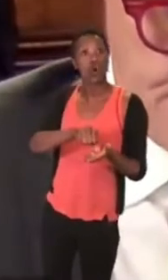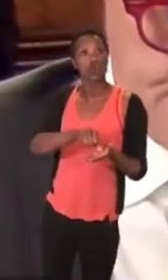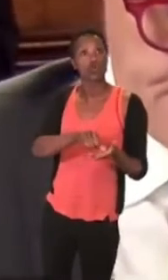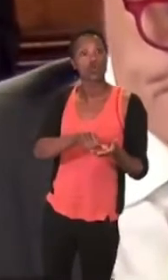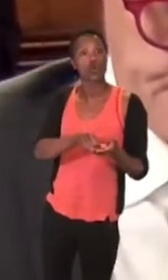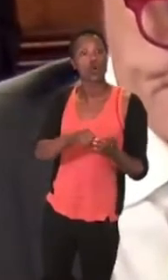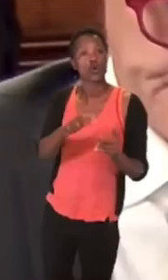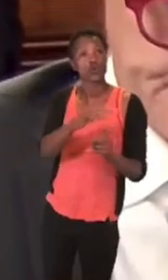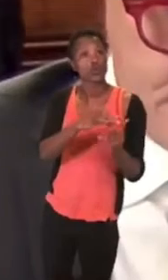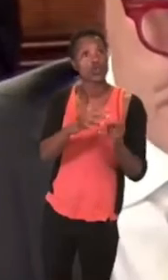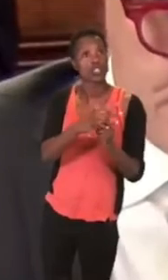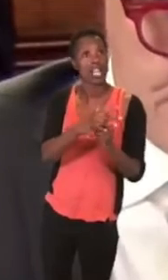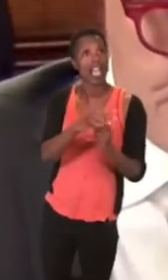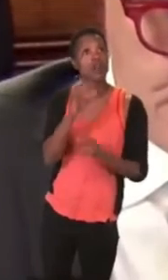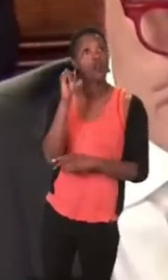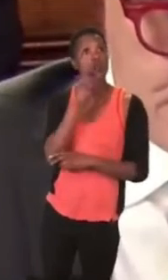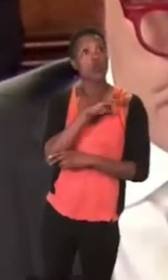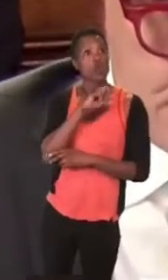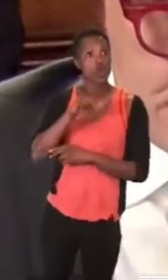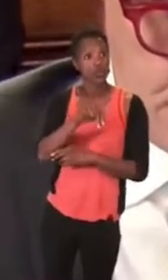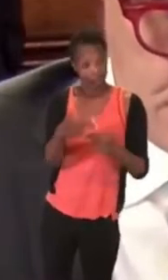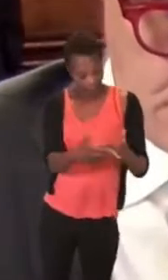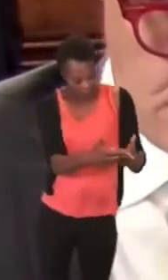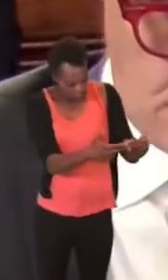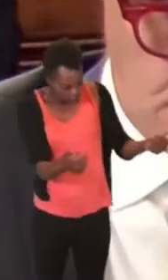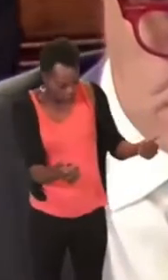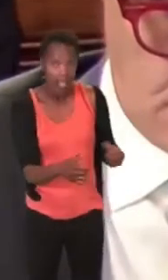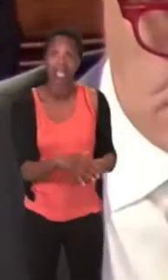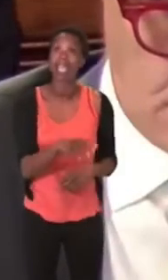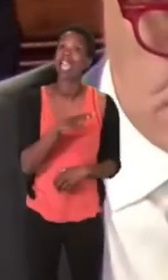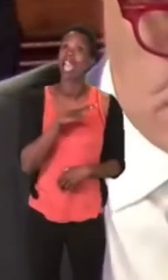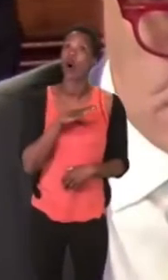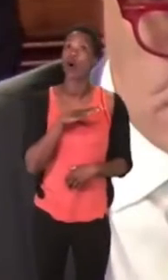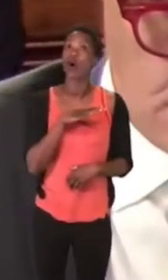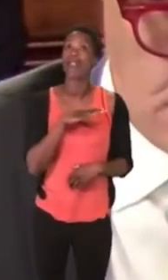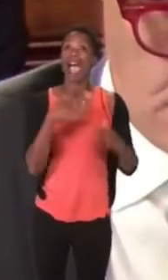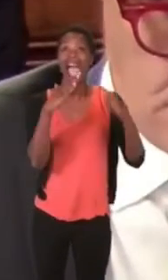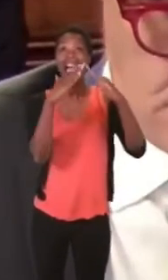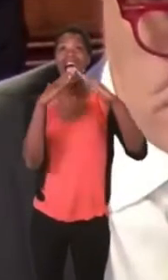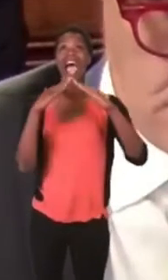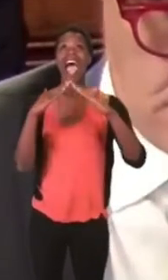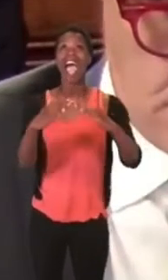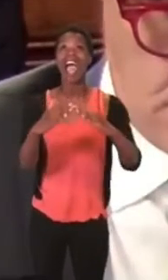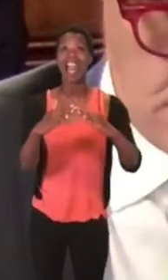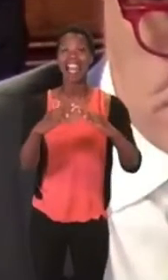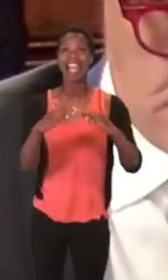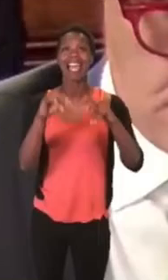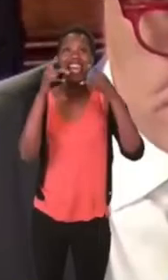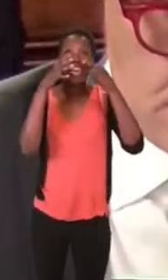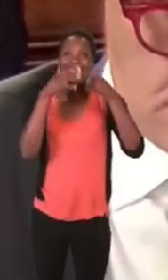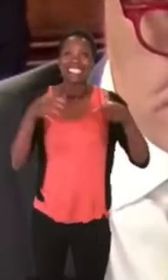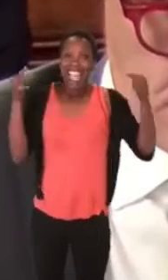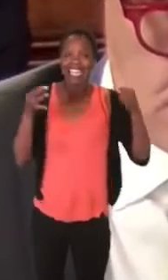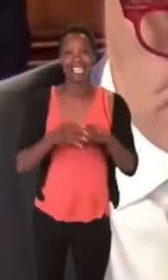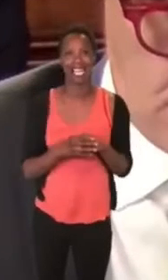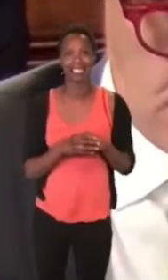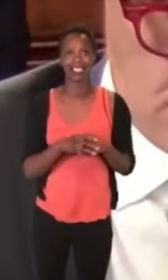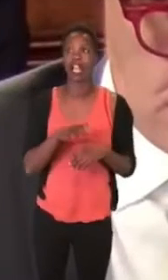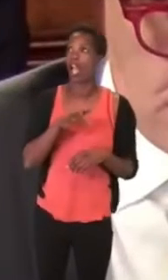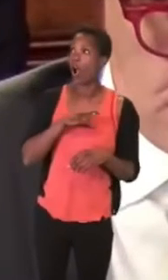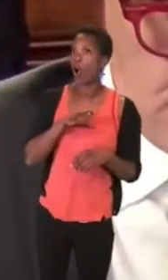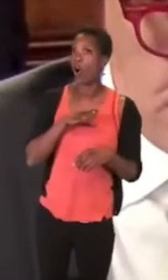inauguré, que la halte Stalingrad était dans vos cartons quand vous êtes arrivés, que les projets choristes, relais